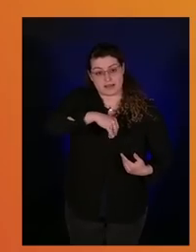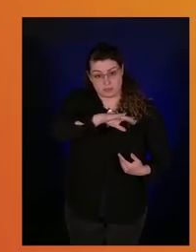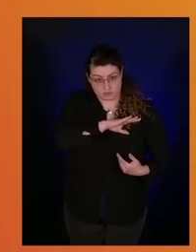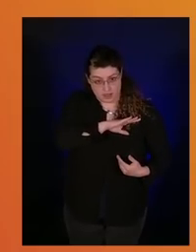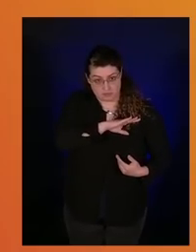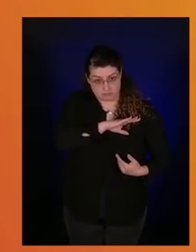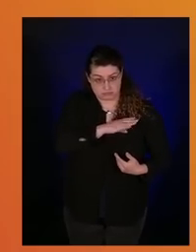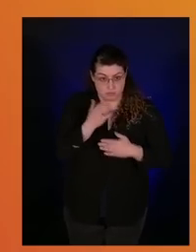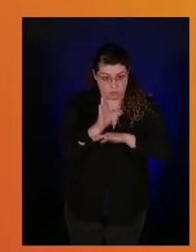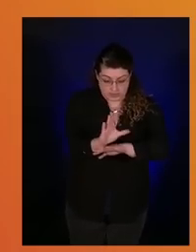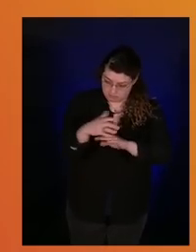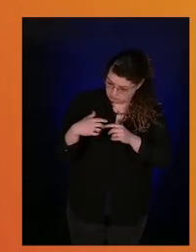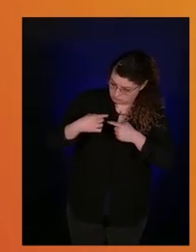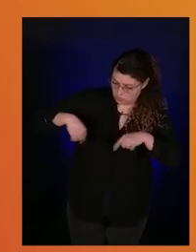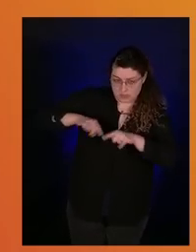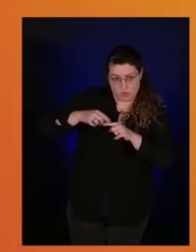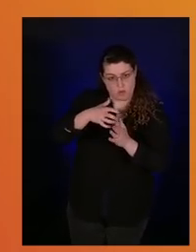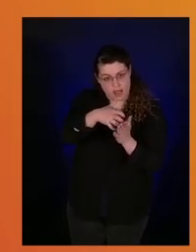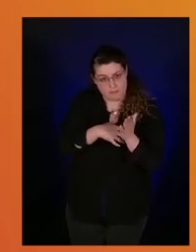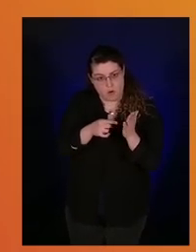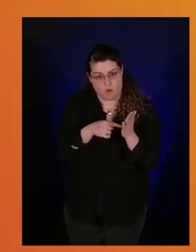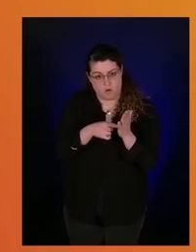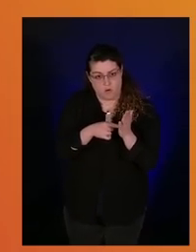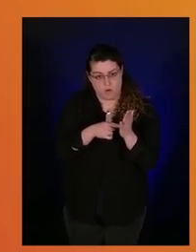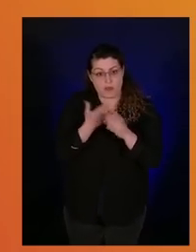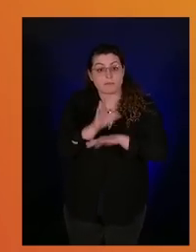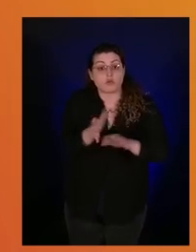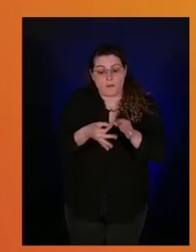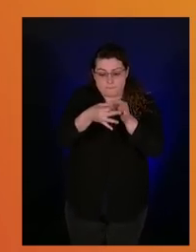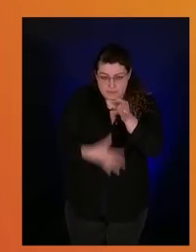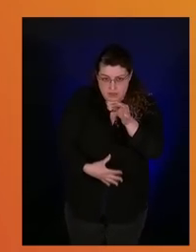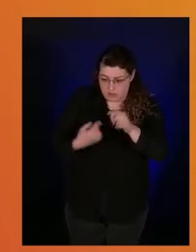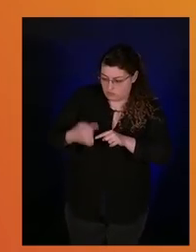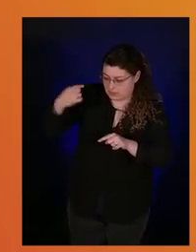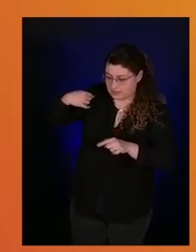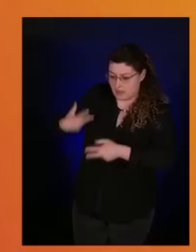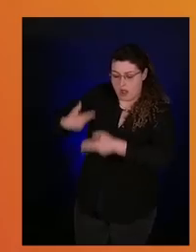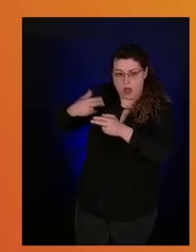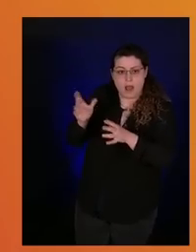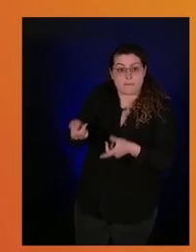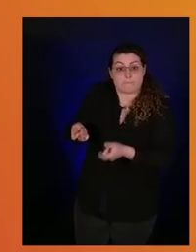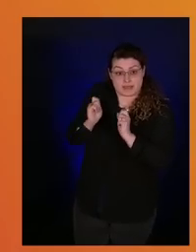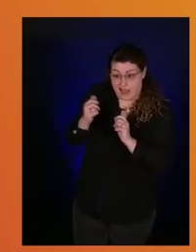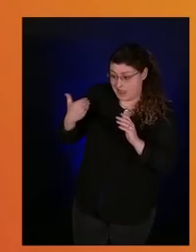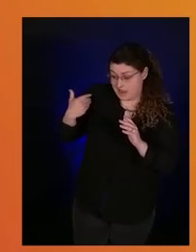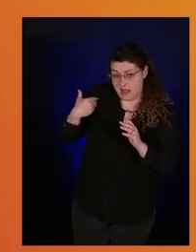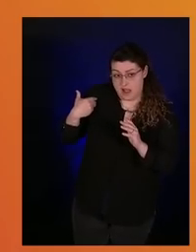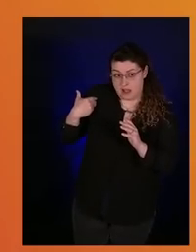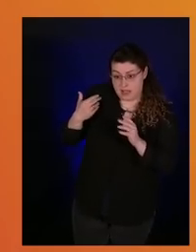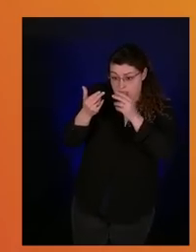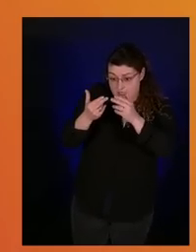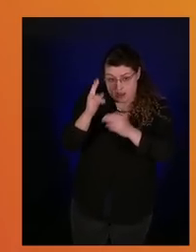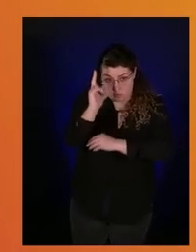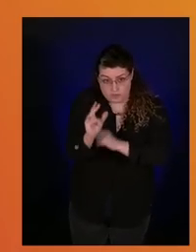la Commission, le document constituant le bilan d'activité du précédent mandat qui vient de s'achever à l'ouverture du